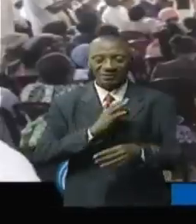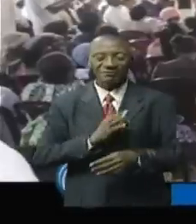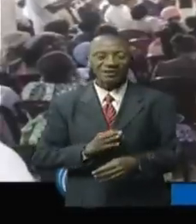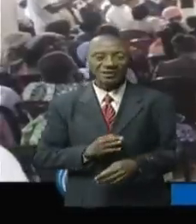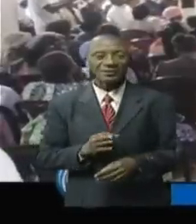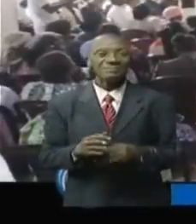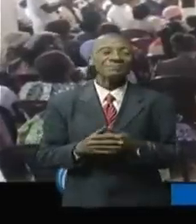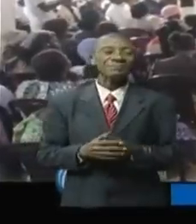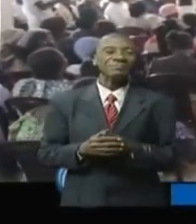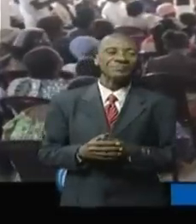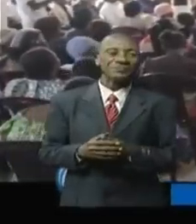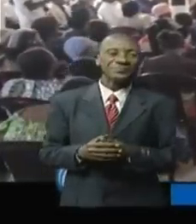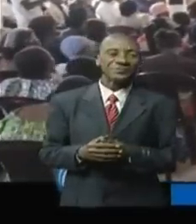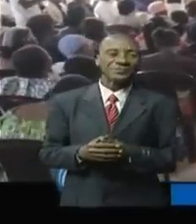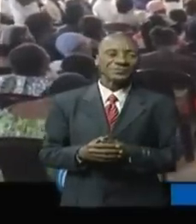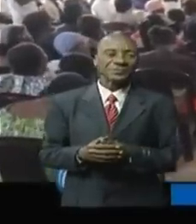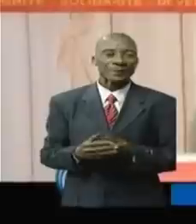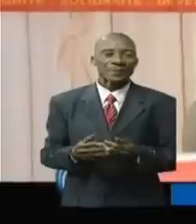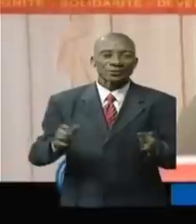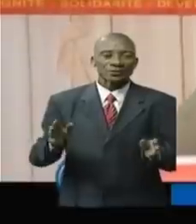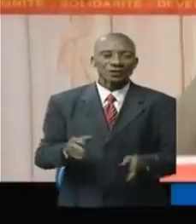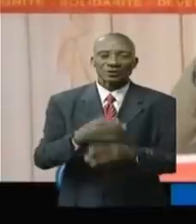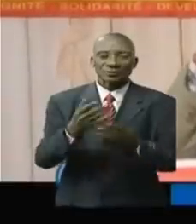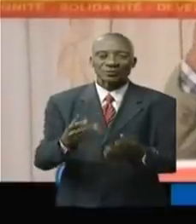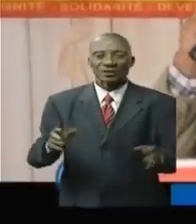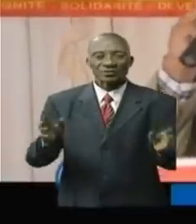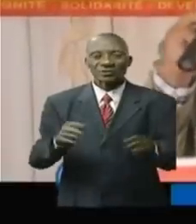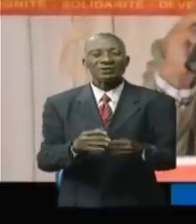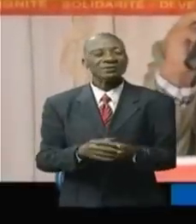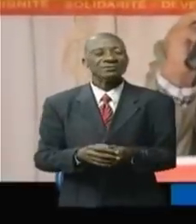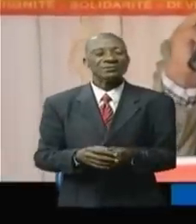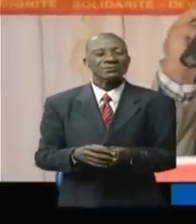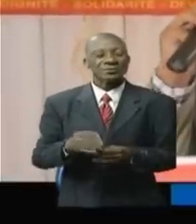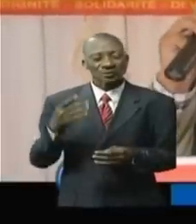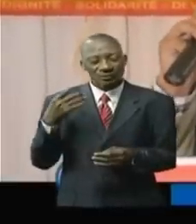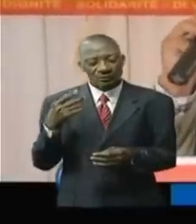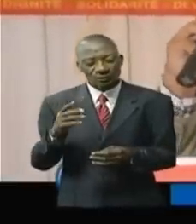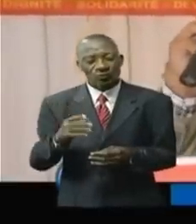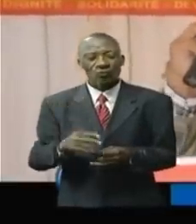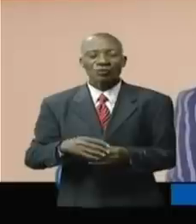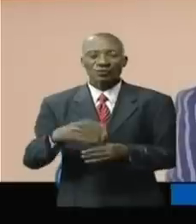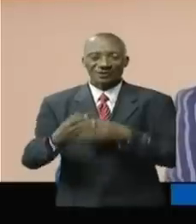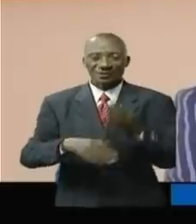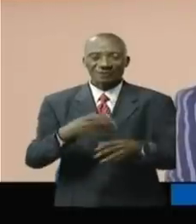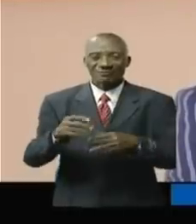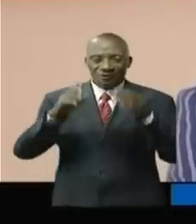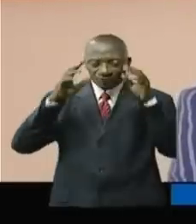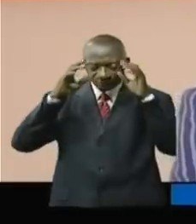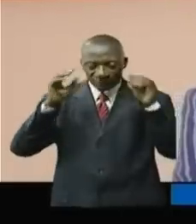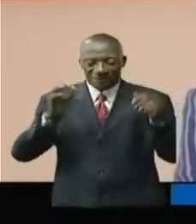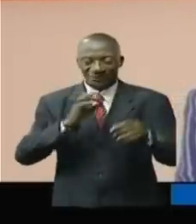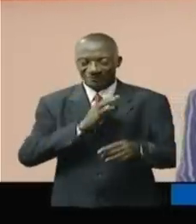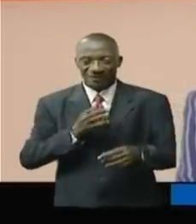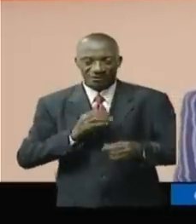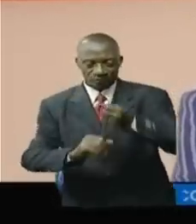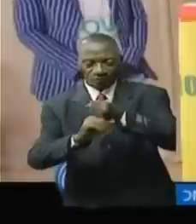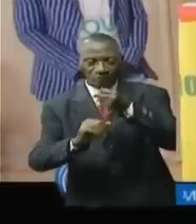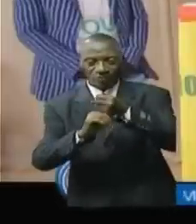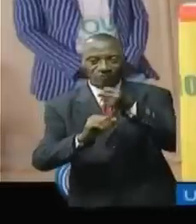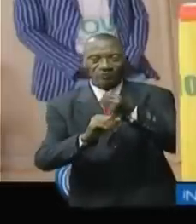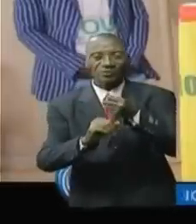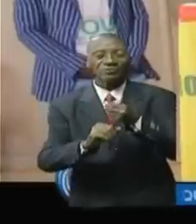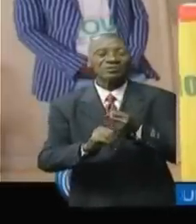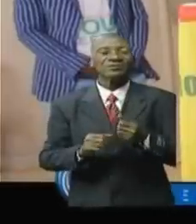caractères républicains et les changements dans la gestion des affaires de l'État sont entre autres les objectifs poursuivis par cette